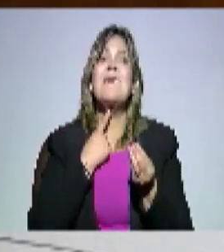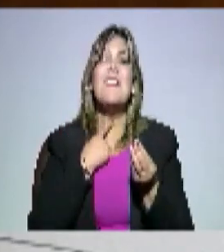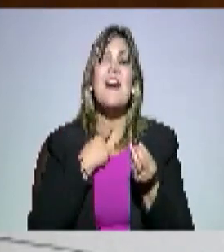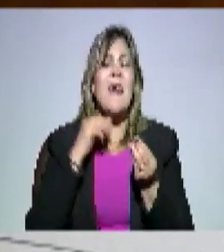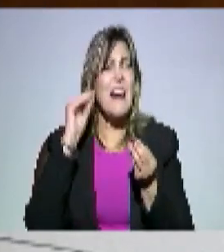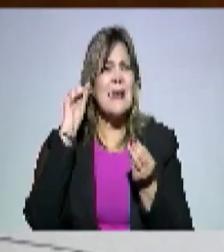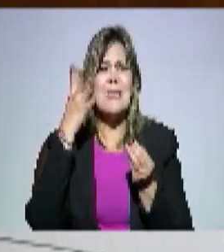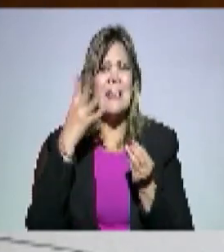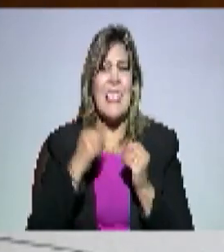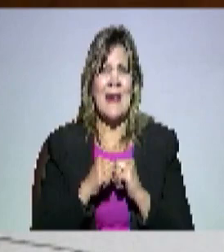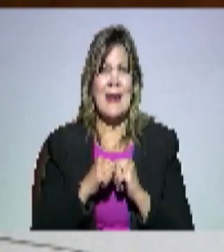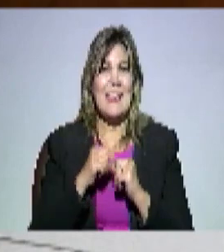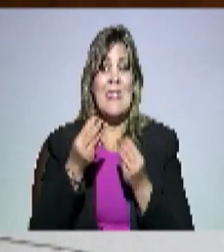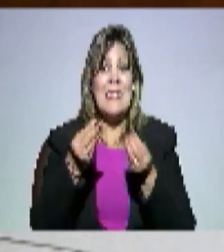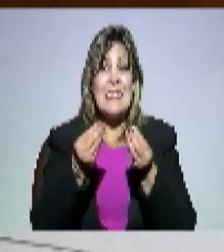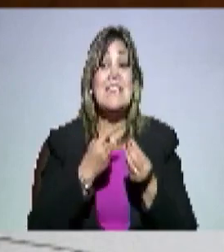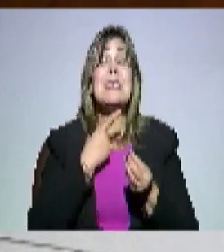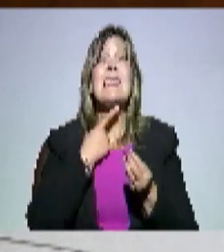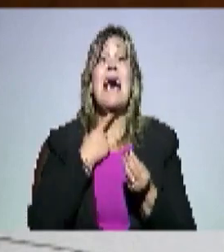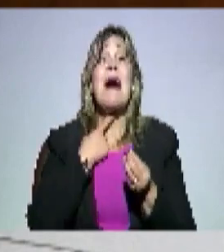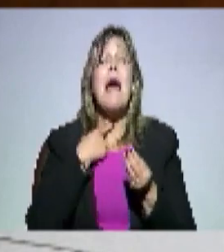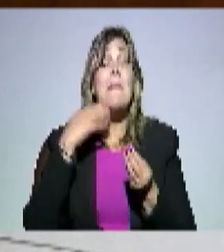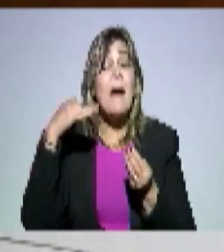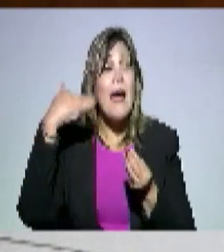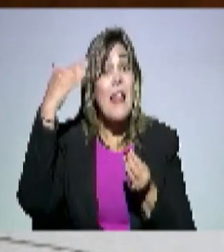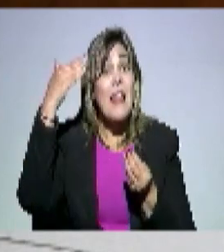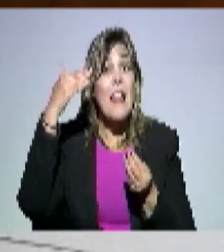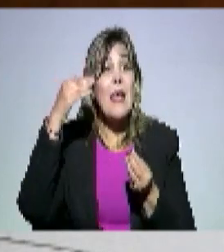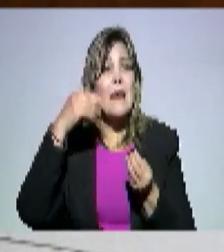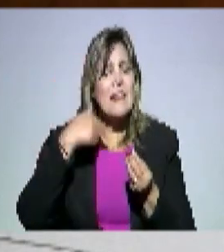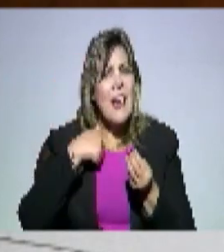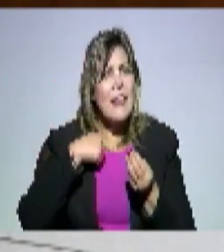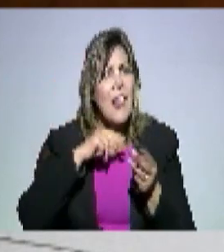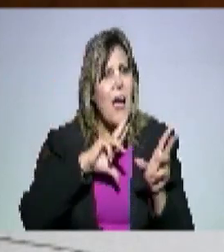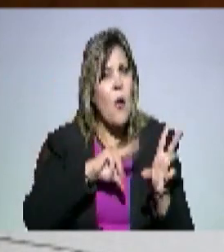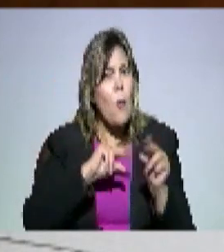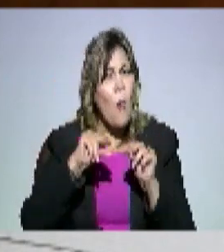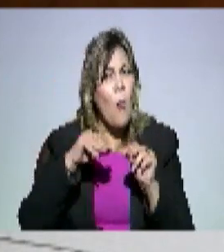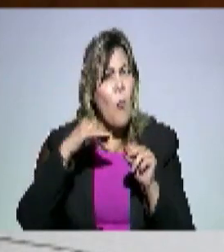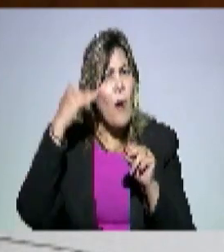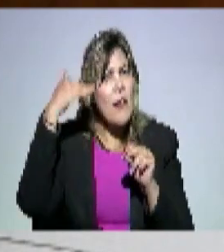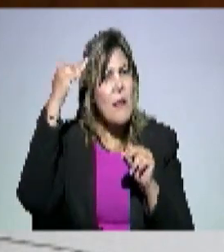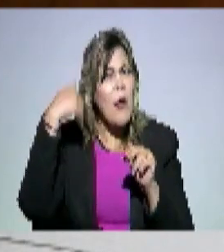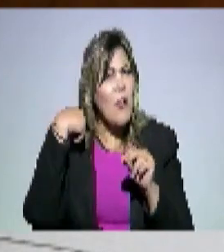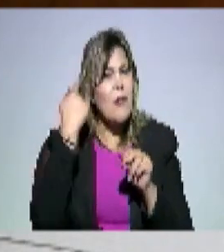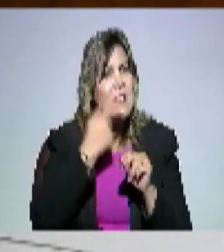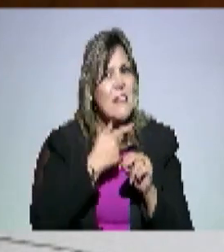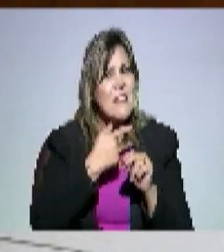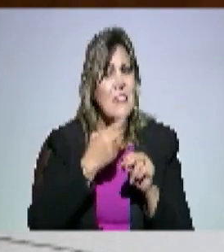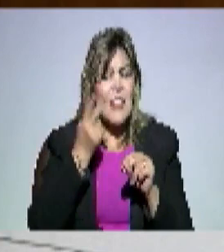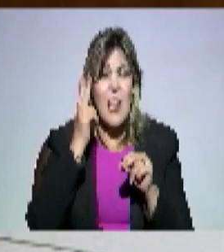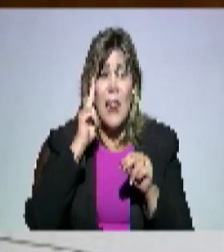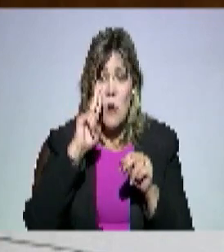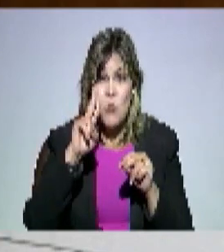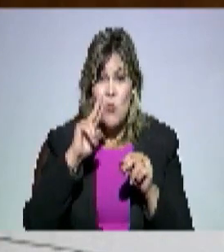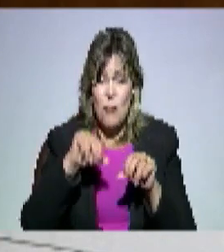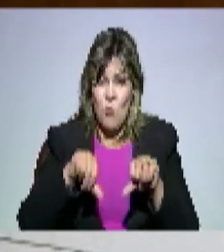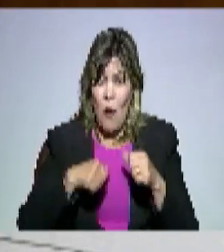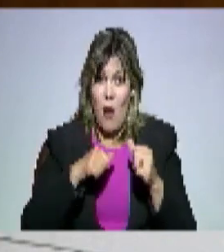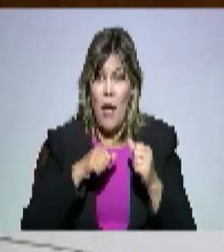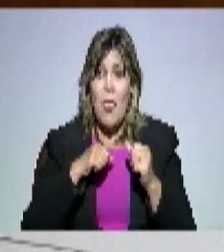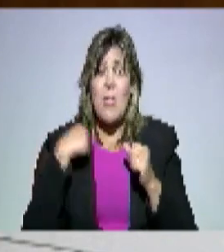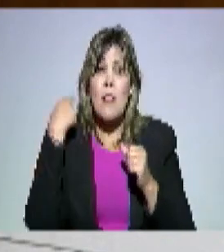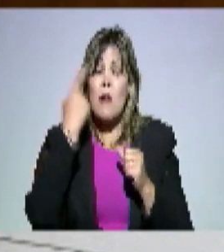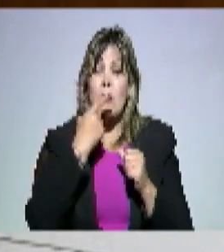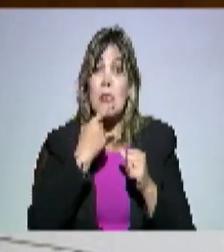يعني تدينا امل ان احنا ممكن نبقى قديسين لو حضراتكم تابعتم سيار القديسين